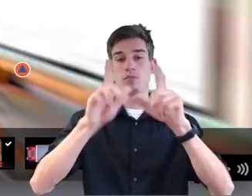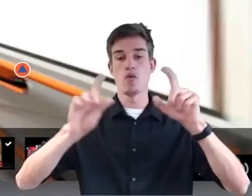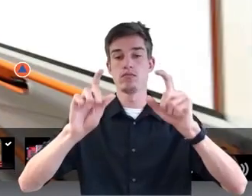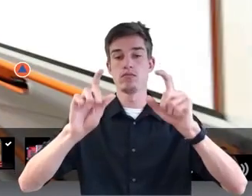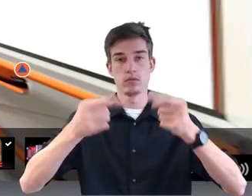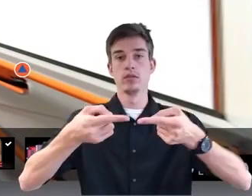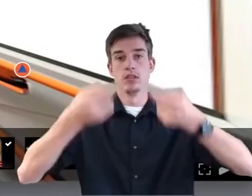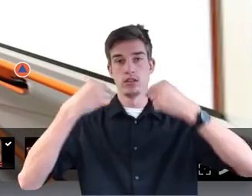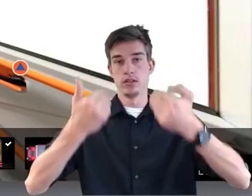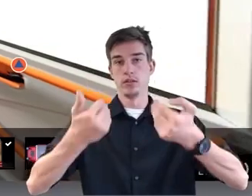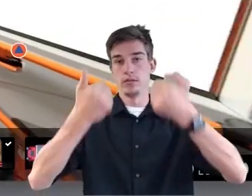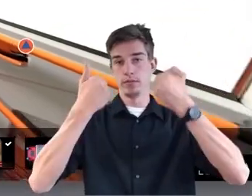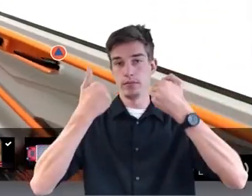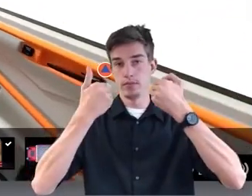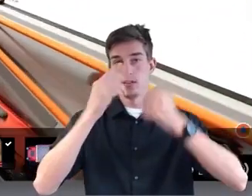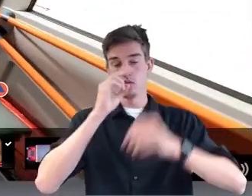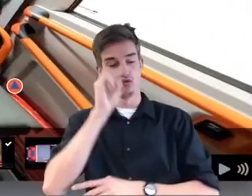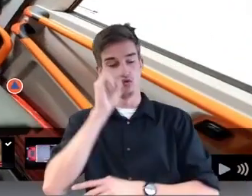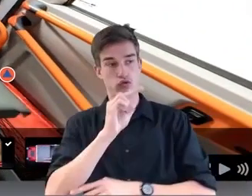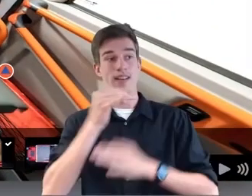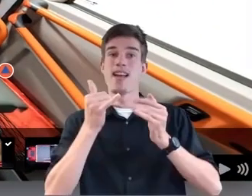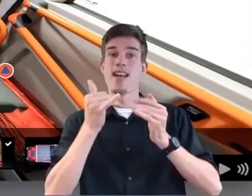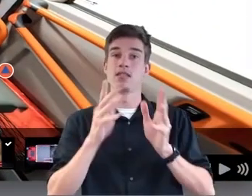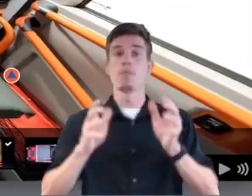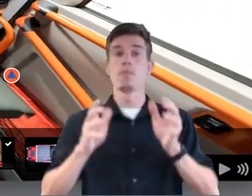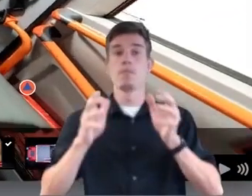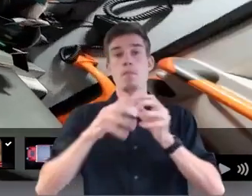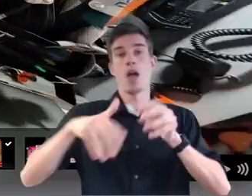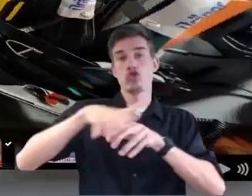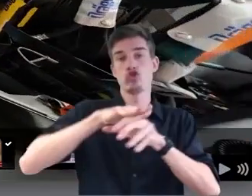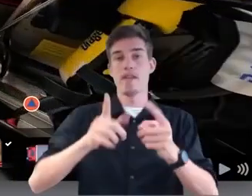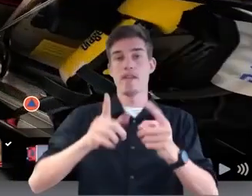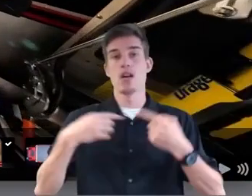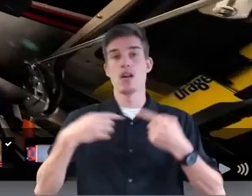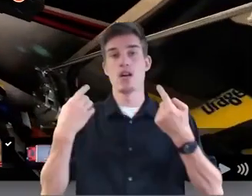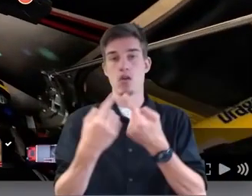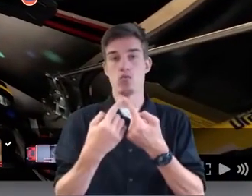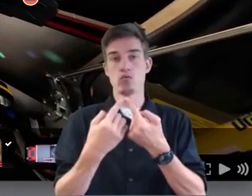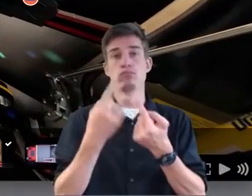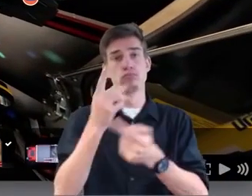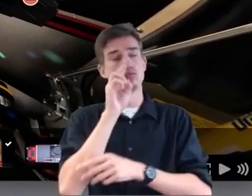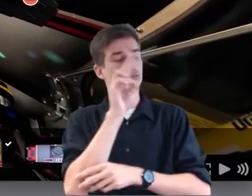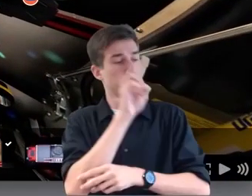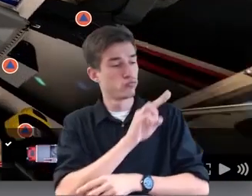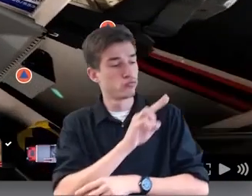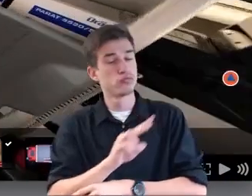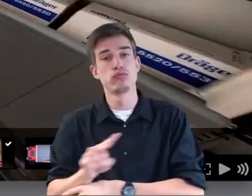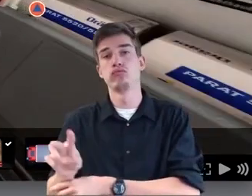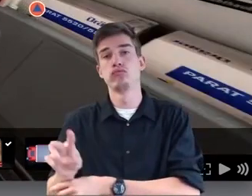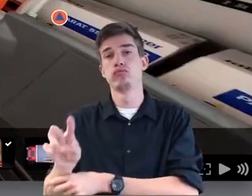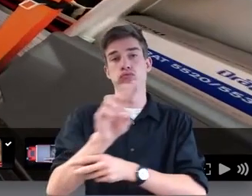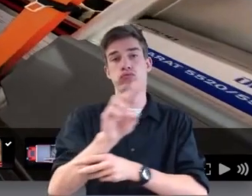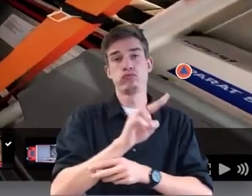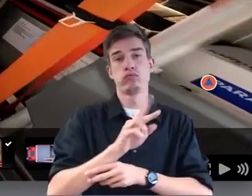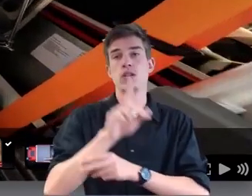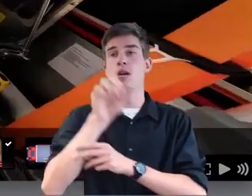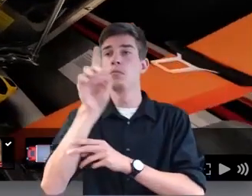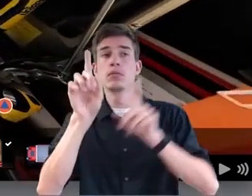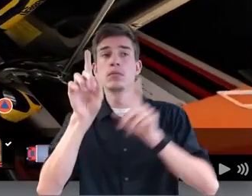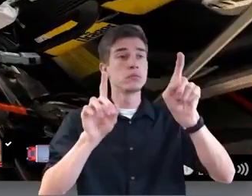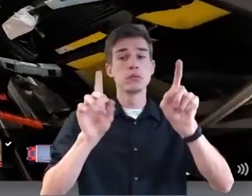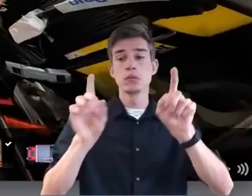machen. Und Sie befinden sich jetzt im Mannschaftsraum und haben dort die Möglichkeit, sich umzusehen und auch hier wieder Informationen